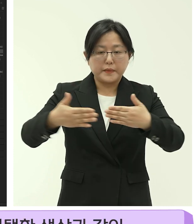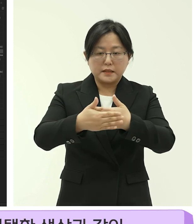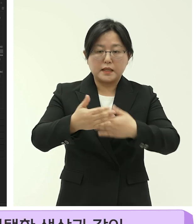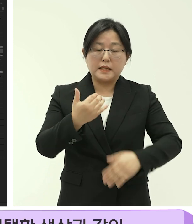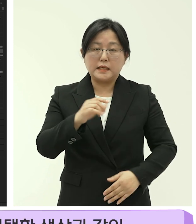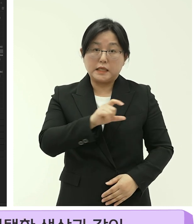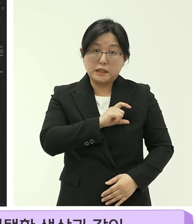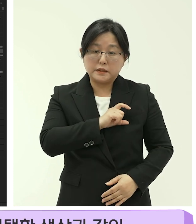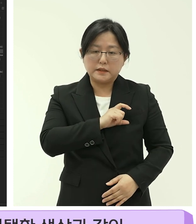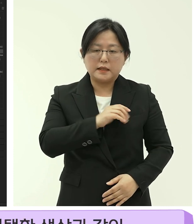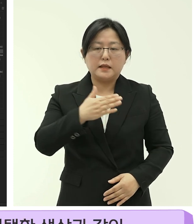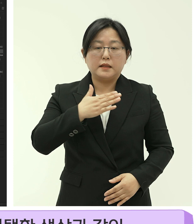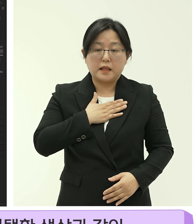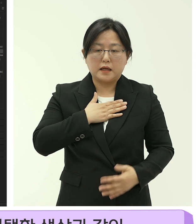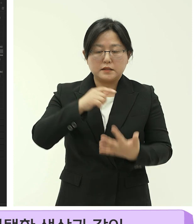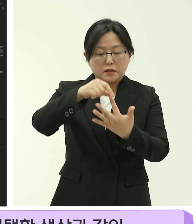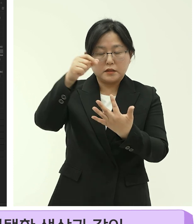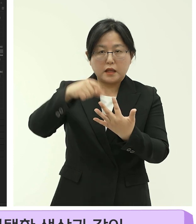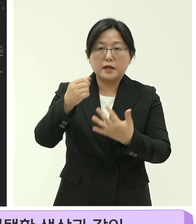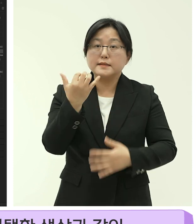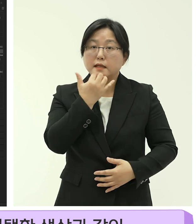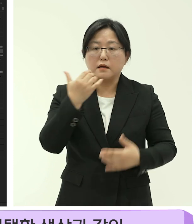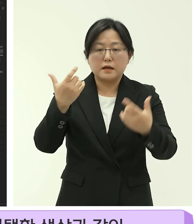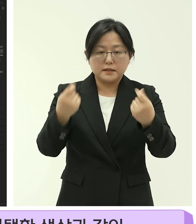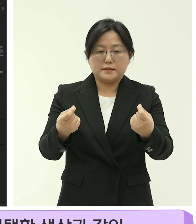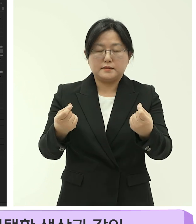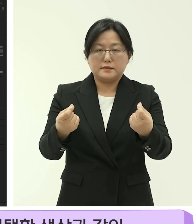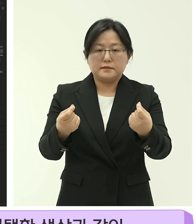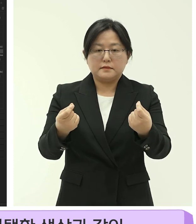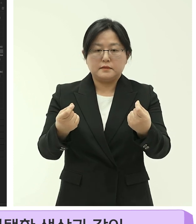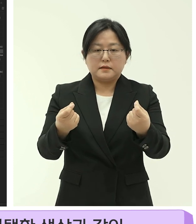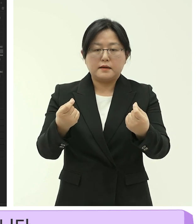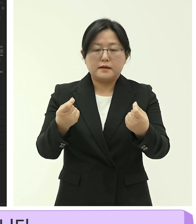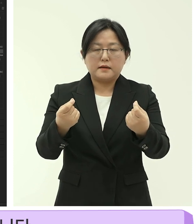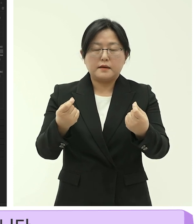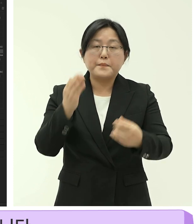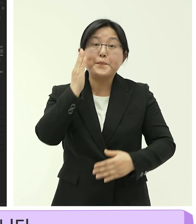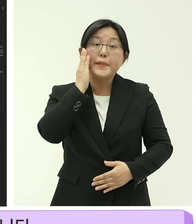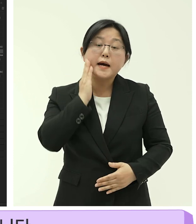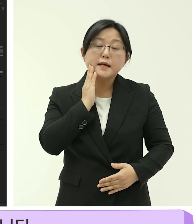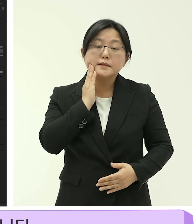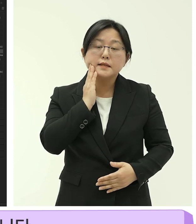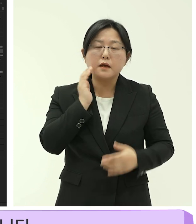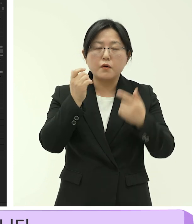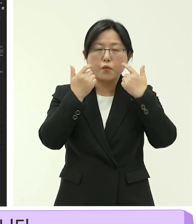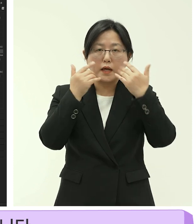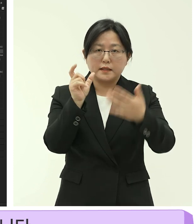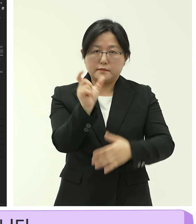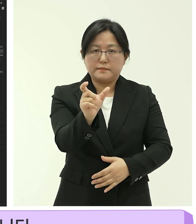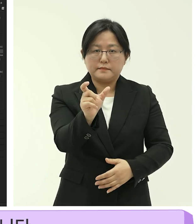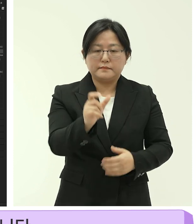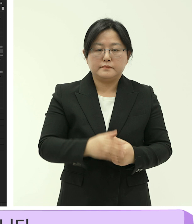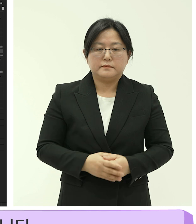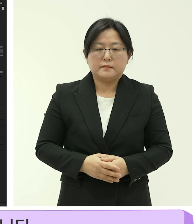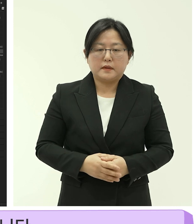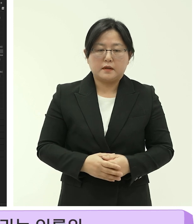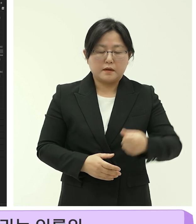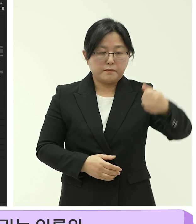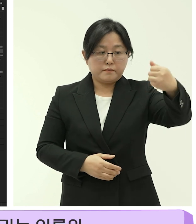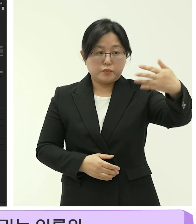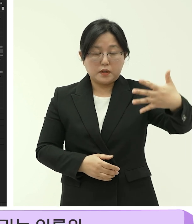색상 매트의 이름은 내가 방금 선택한 색상과 같이 파란색으로 해서 확인을 누릅니다.